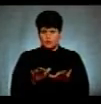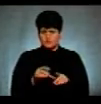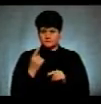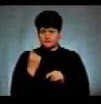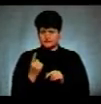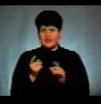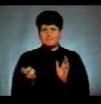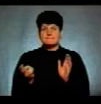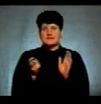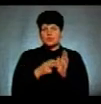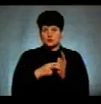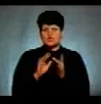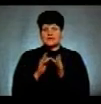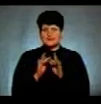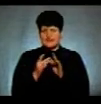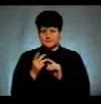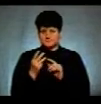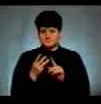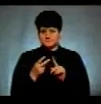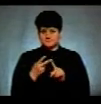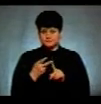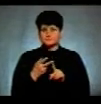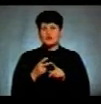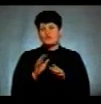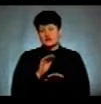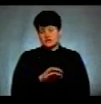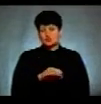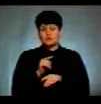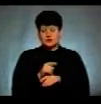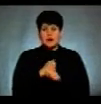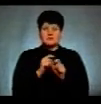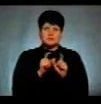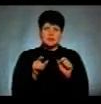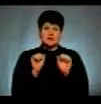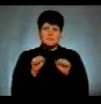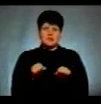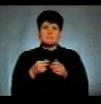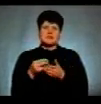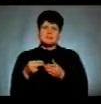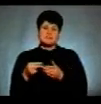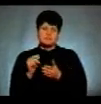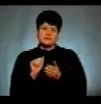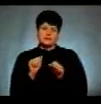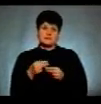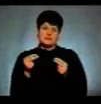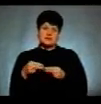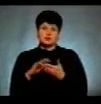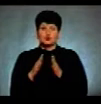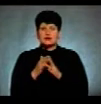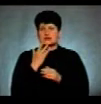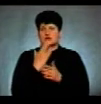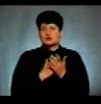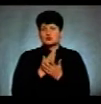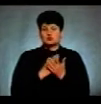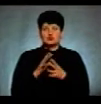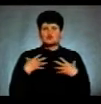і підключений до мережі інтернет. Тоді фактично аптечний заклад має укласти договір з Національною службою здоров'я